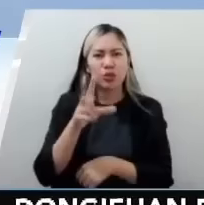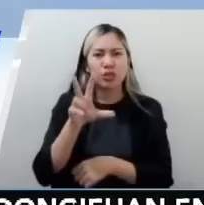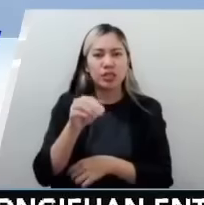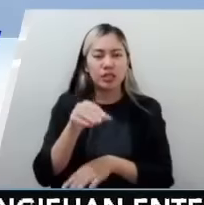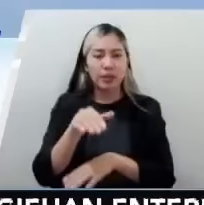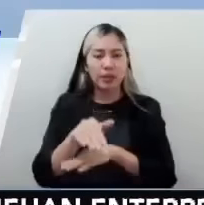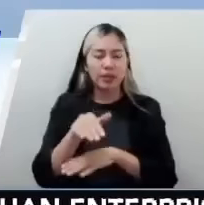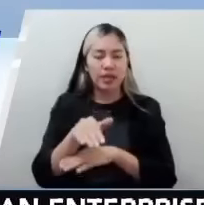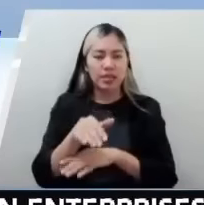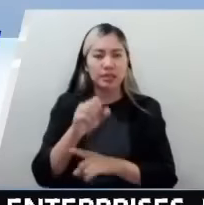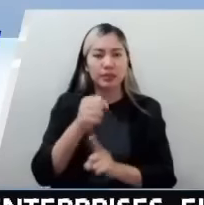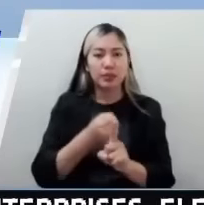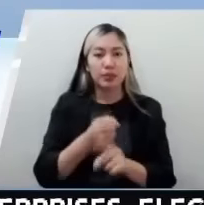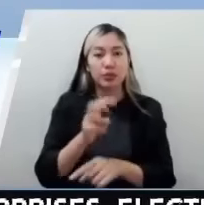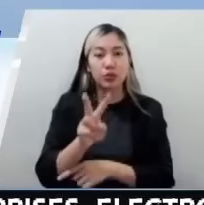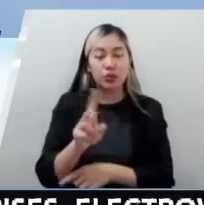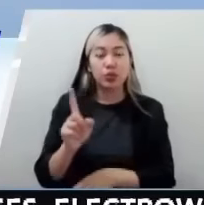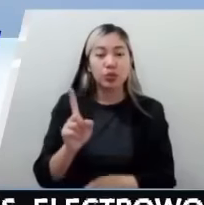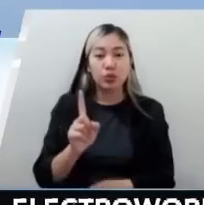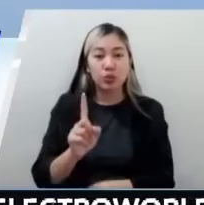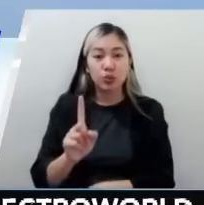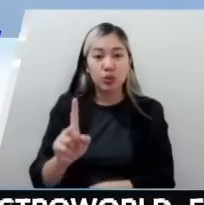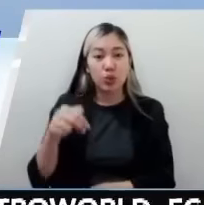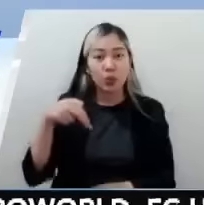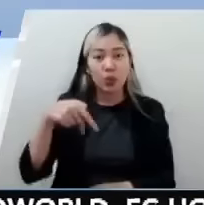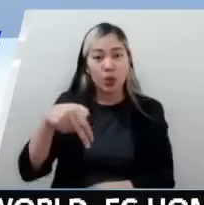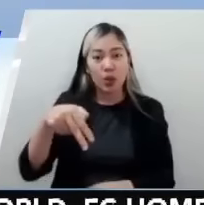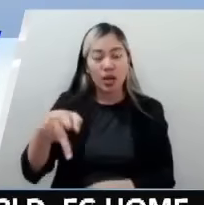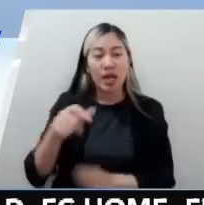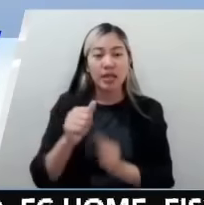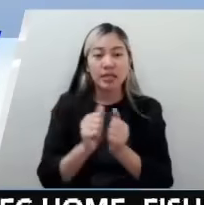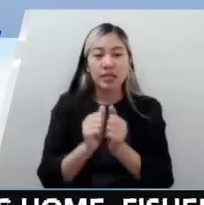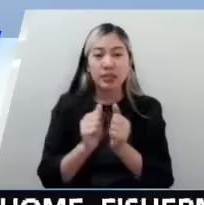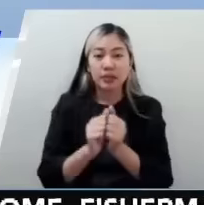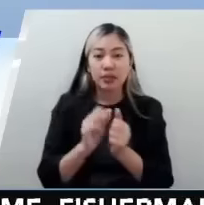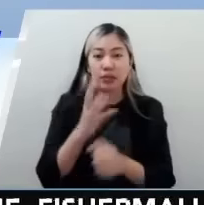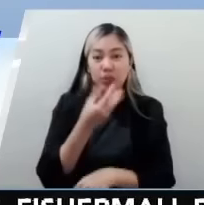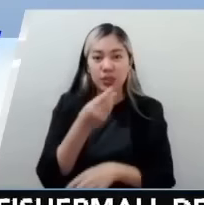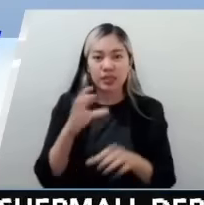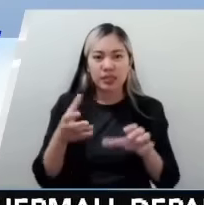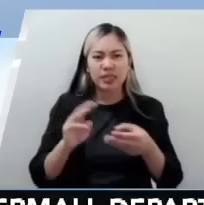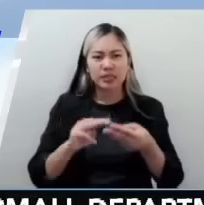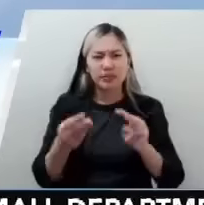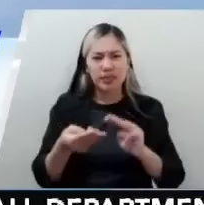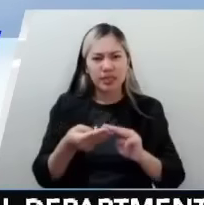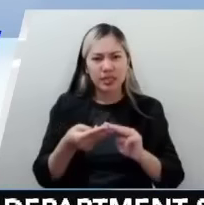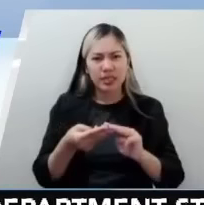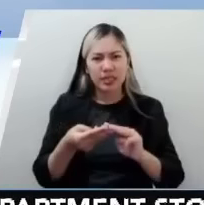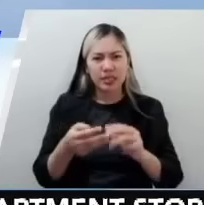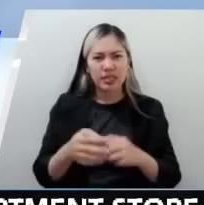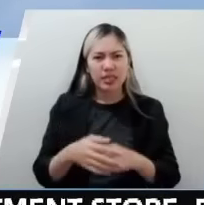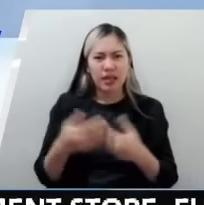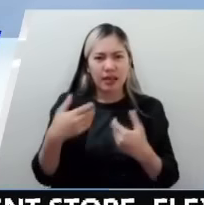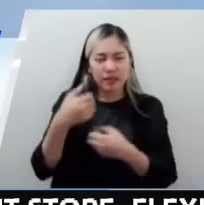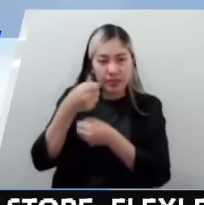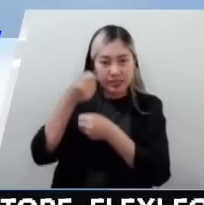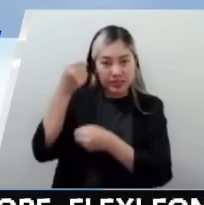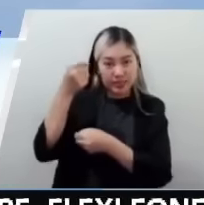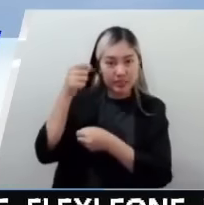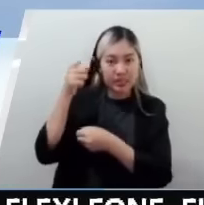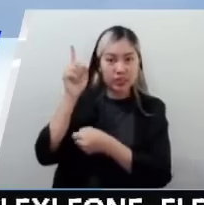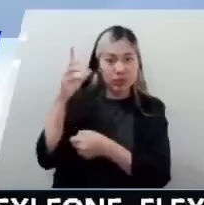naglalakad matapos lumabas sa paaralan kasama niya ang ilang kaklase at sumilong sa isang talipa pa para magpatila ng